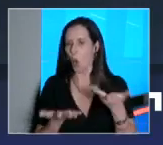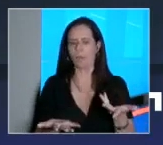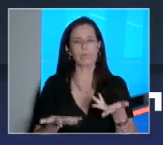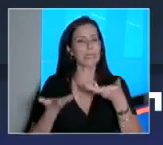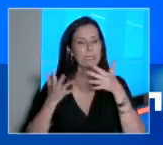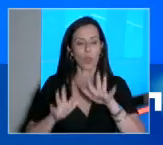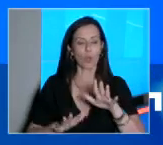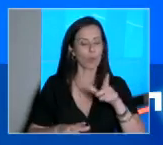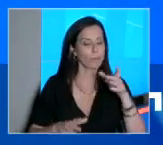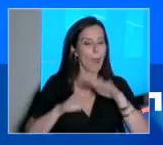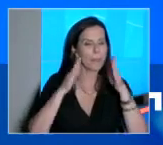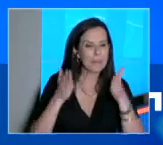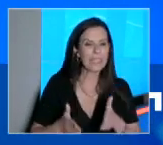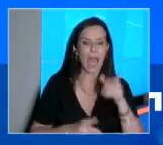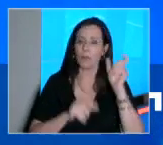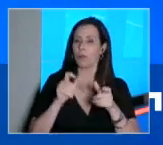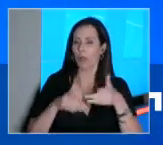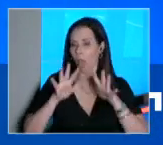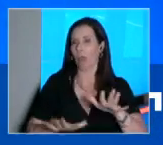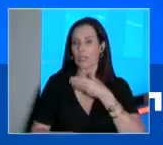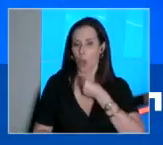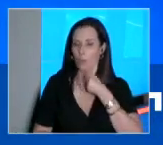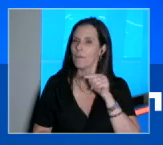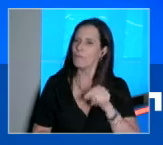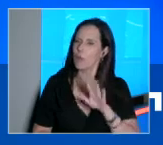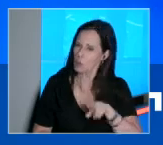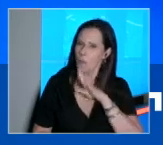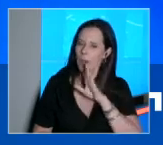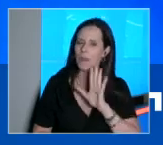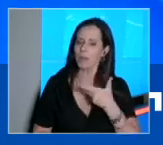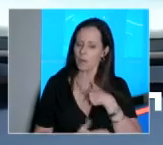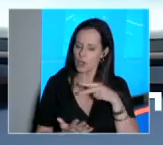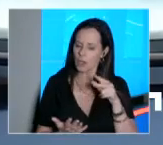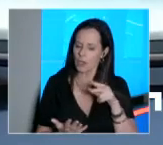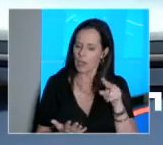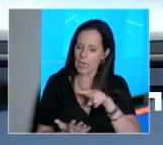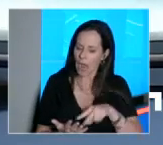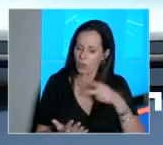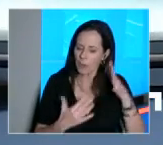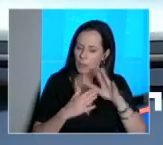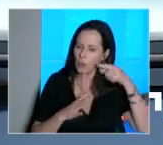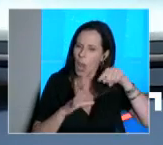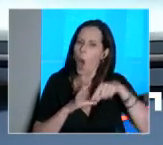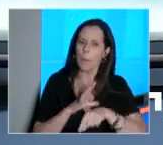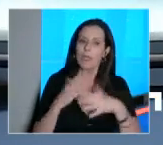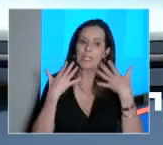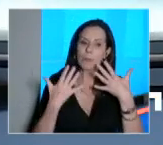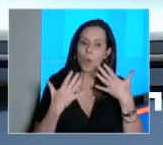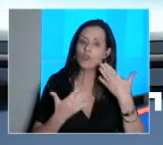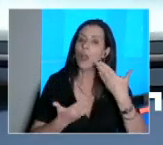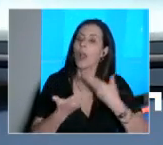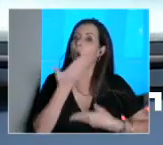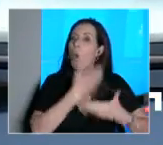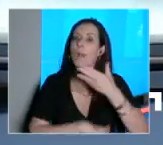אם זה גזענות אישית, יש פה בעיות. ופה, אני ככל שקראתי יותר והתעמקתי בסיפור של